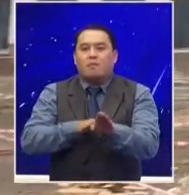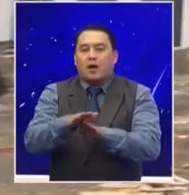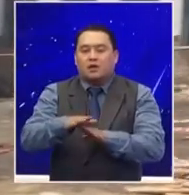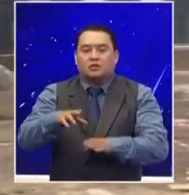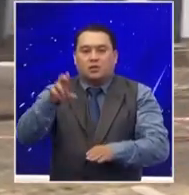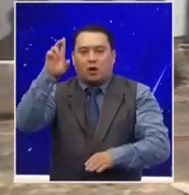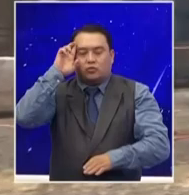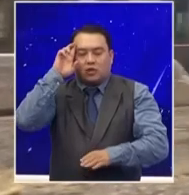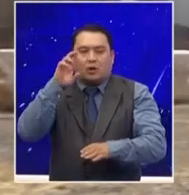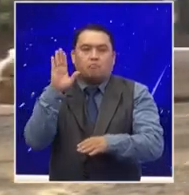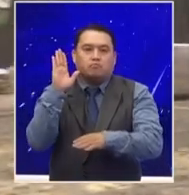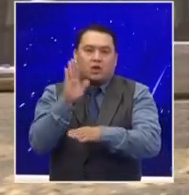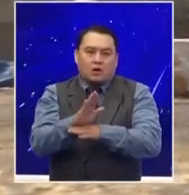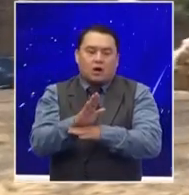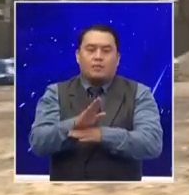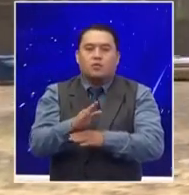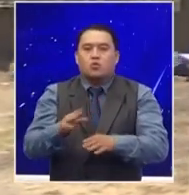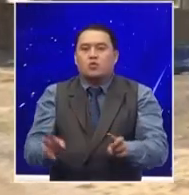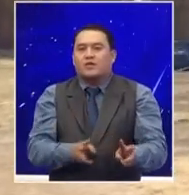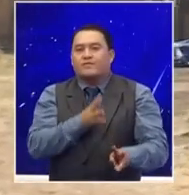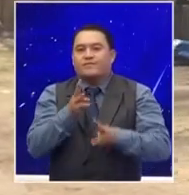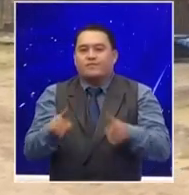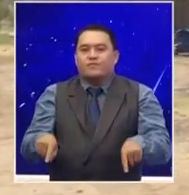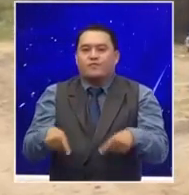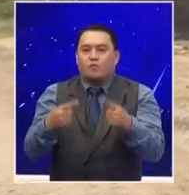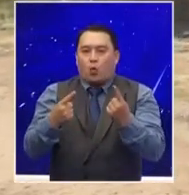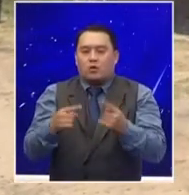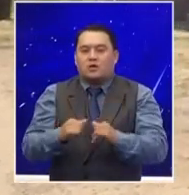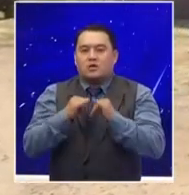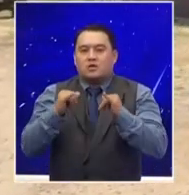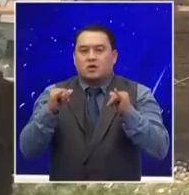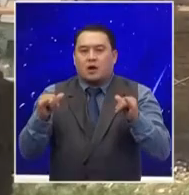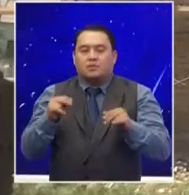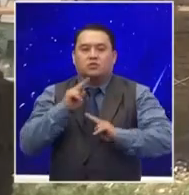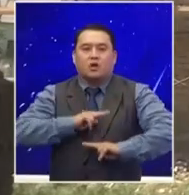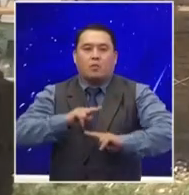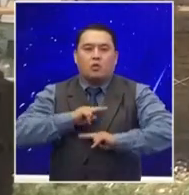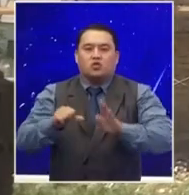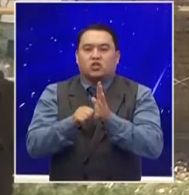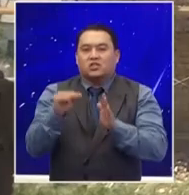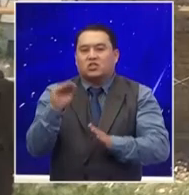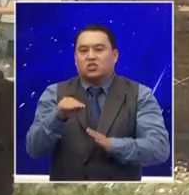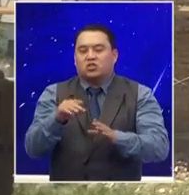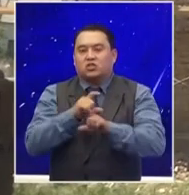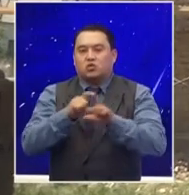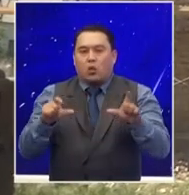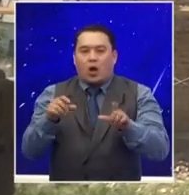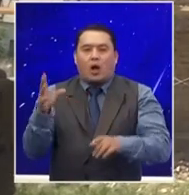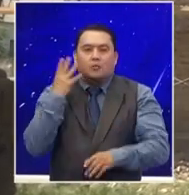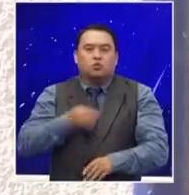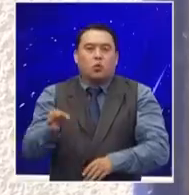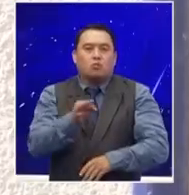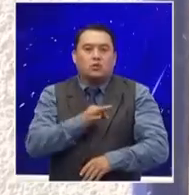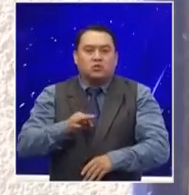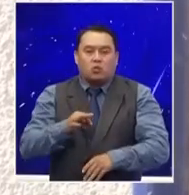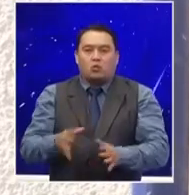дорожной карты занятости дала мощный импульс в улучшении инфраструктуры страны. В рамках ДКЗ строится 6600 объектов по всей республике. Больше